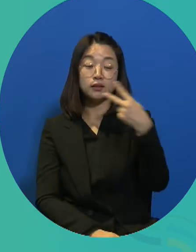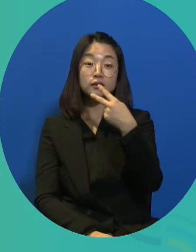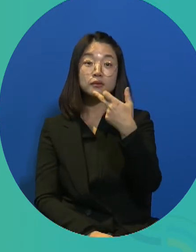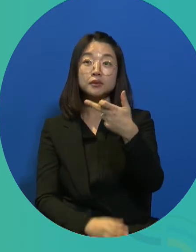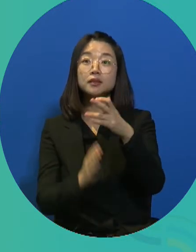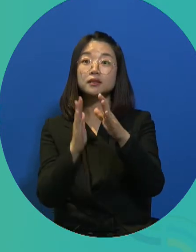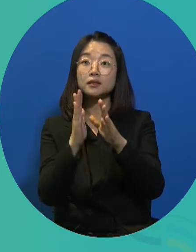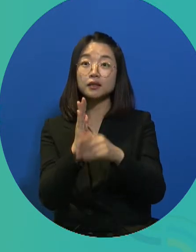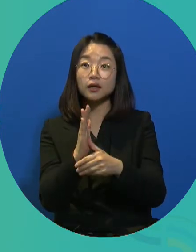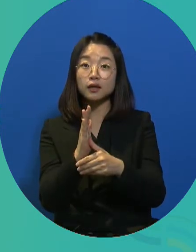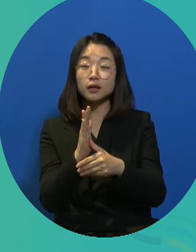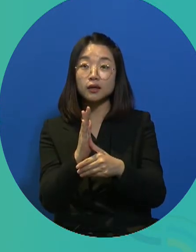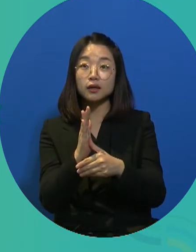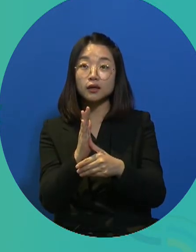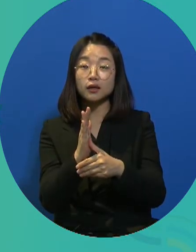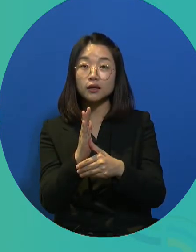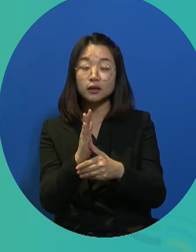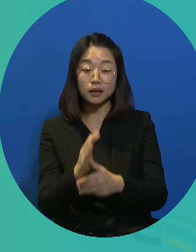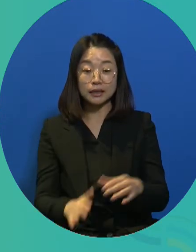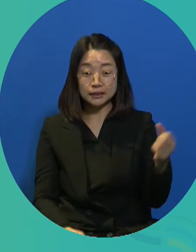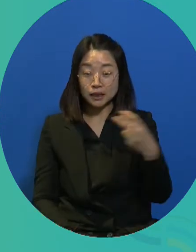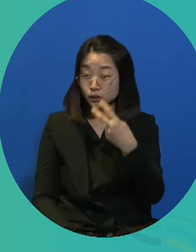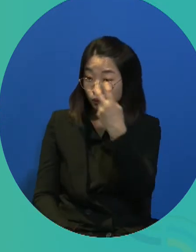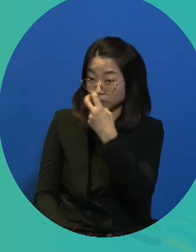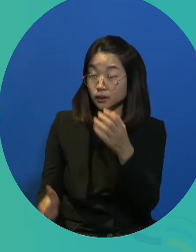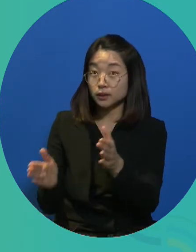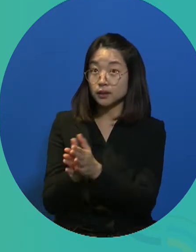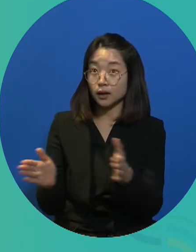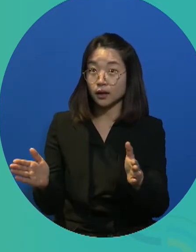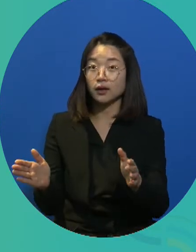2017년에는 정기 검토가 다시 있었습니다.